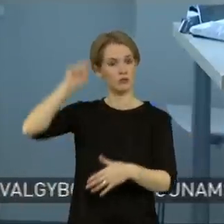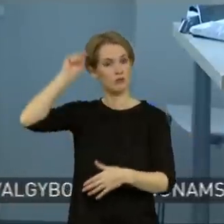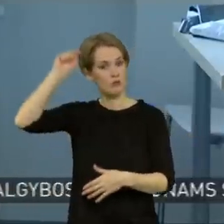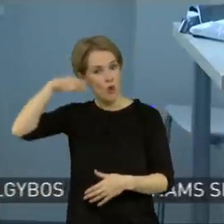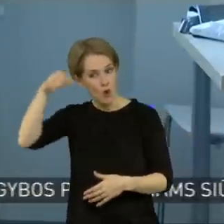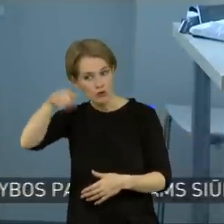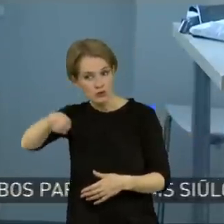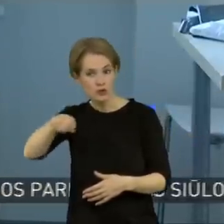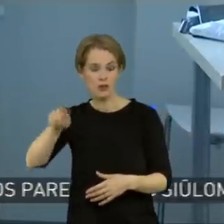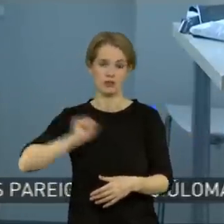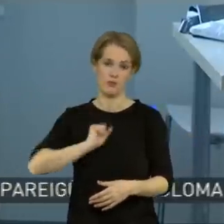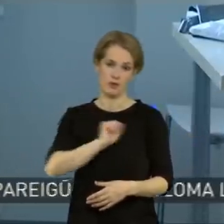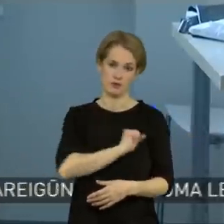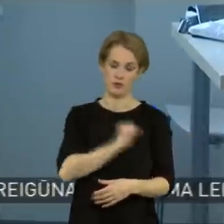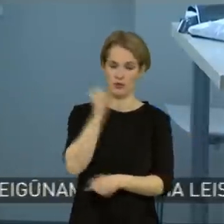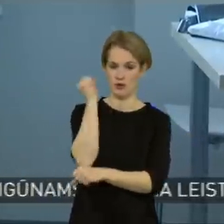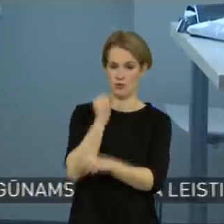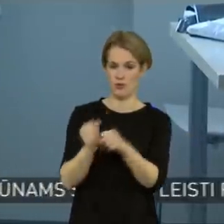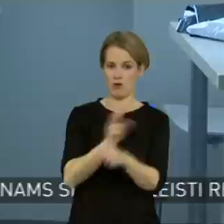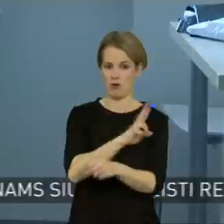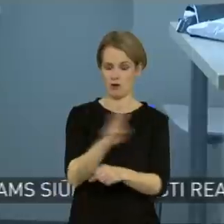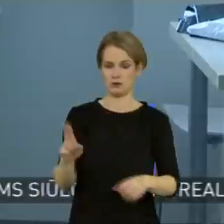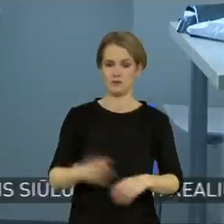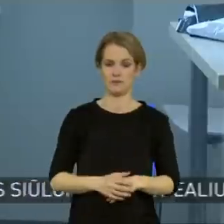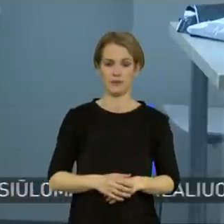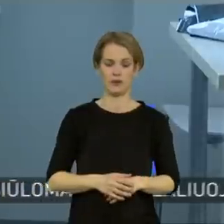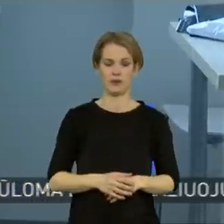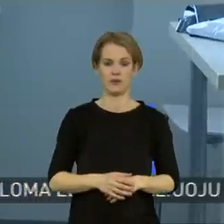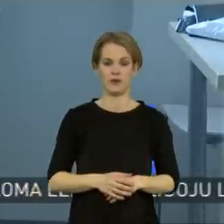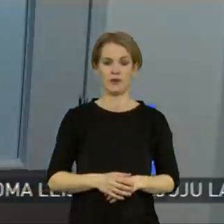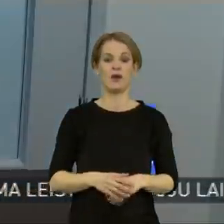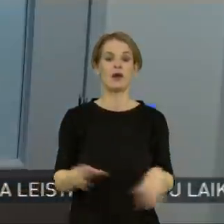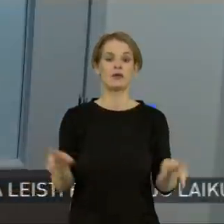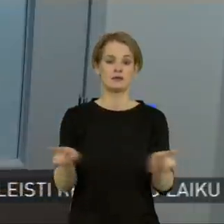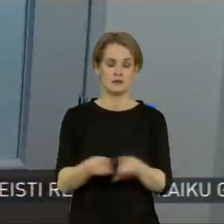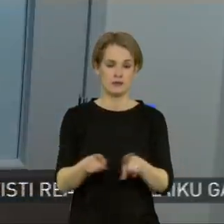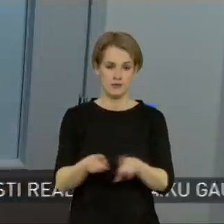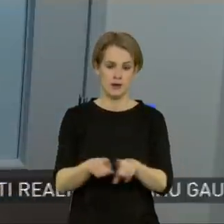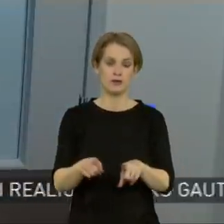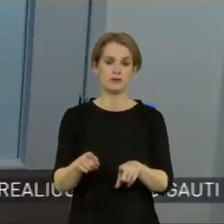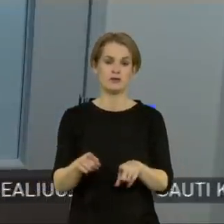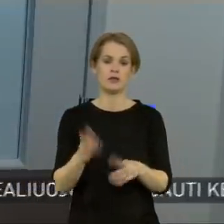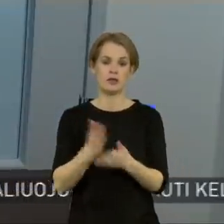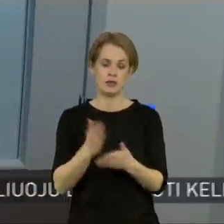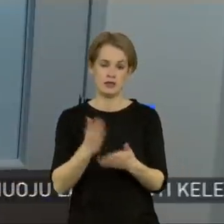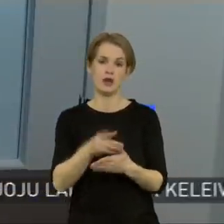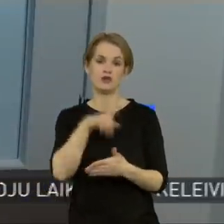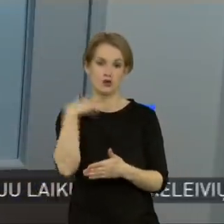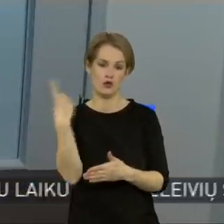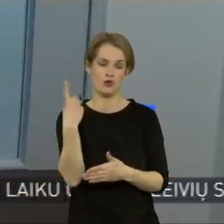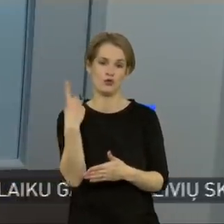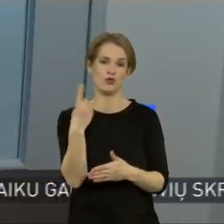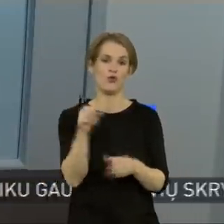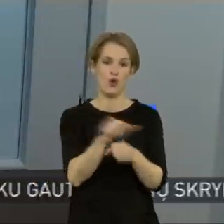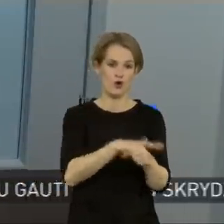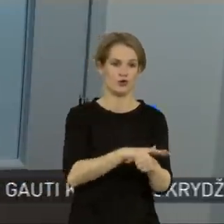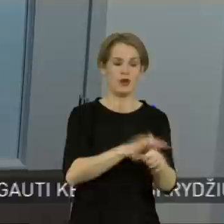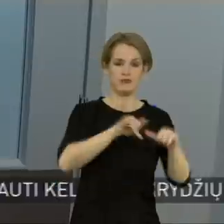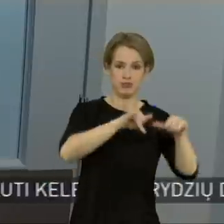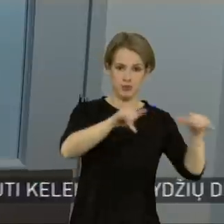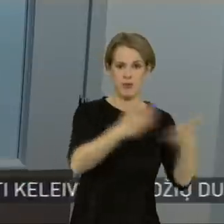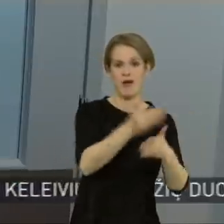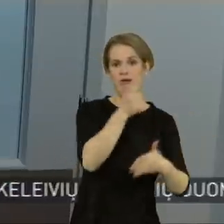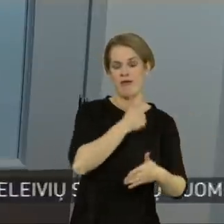Estija šiandien fiksavo daugiau nei 1500 naujų koronaviruso atvejų ir 14 mirčių. Pagal infekcijos paplitimą